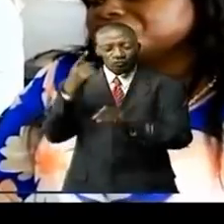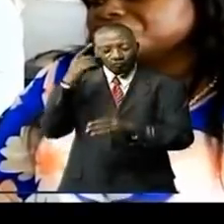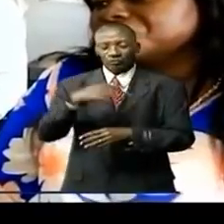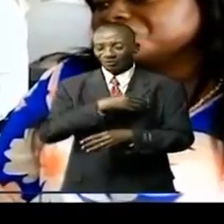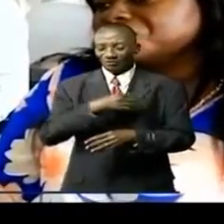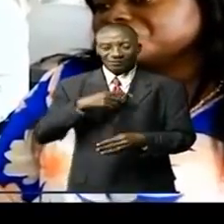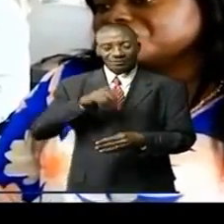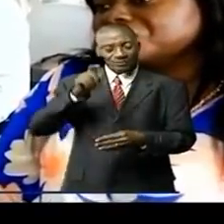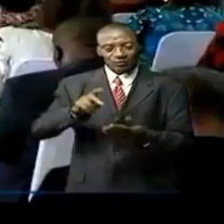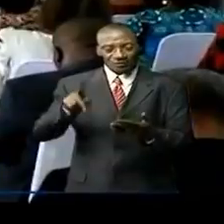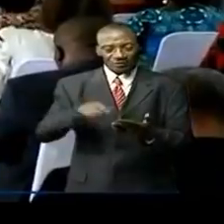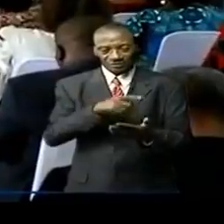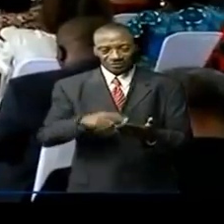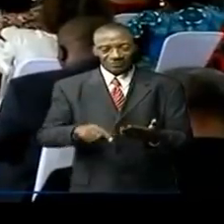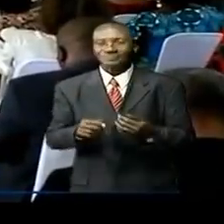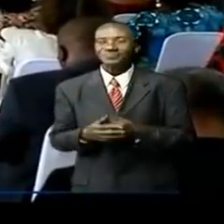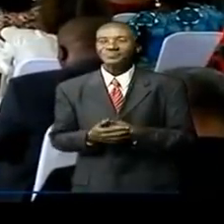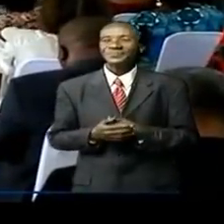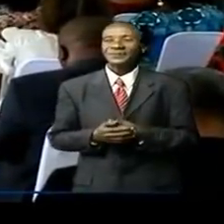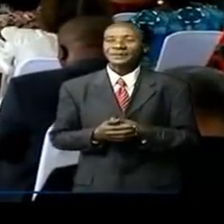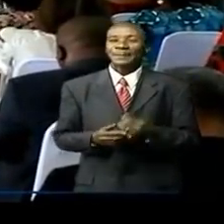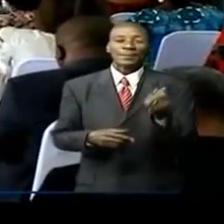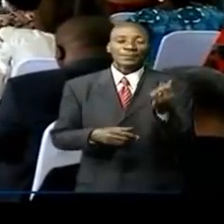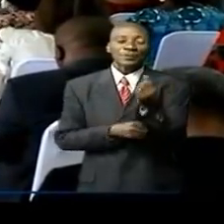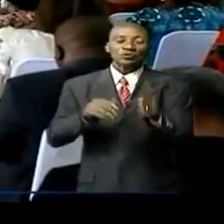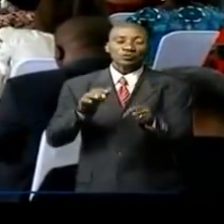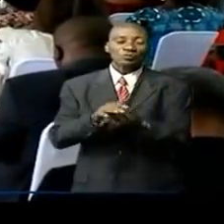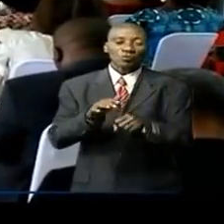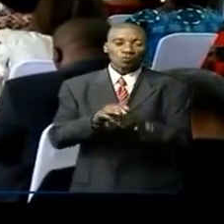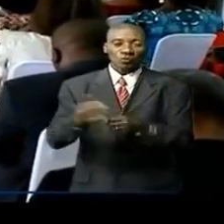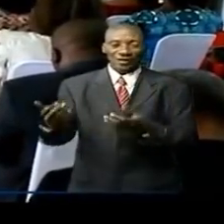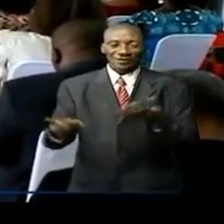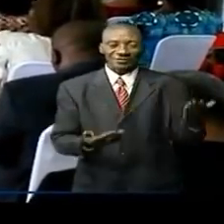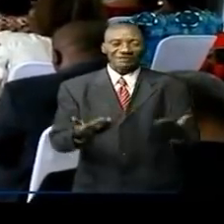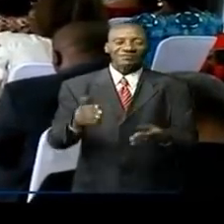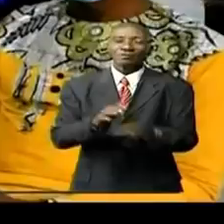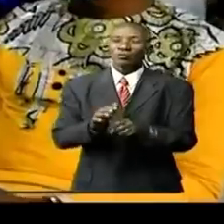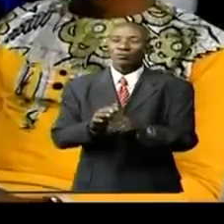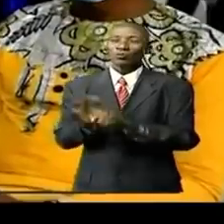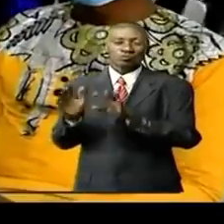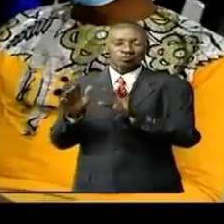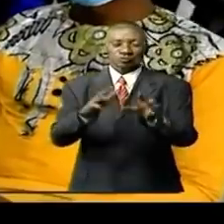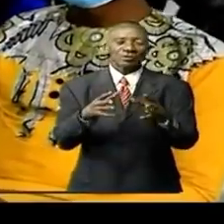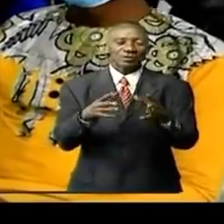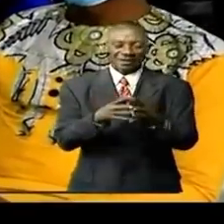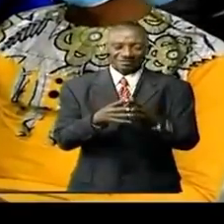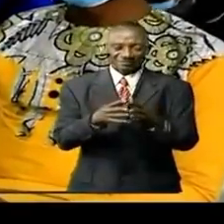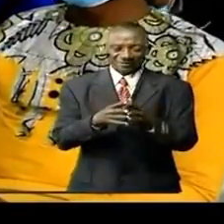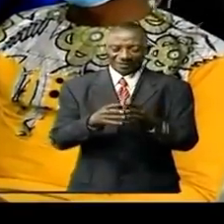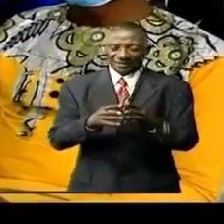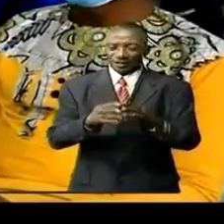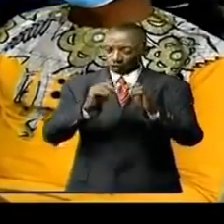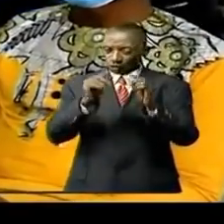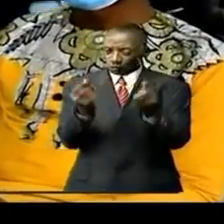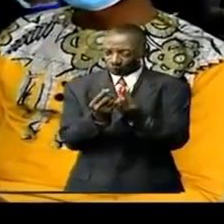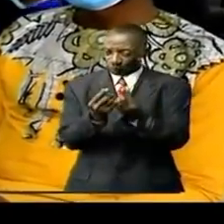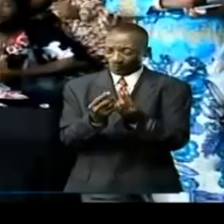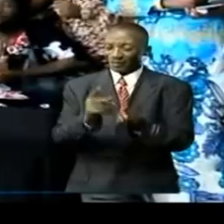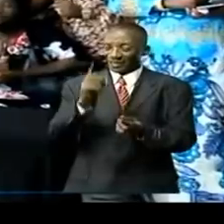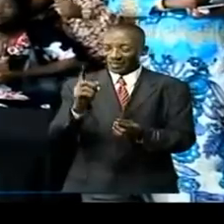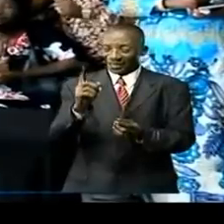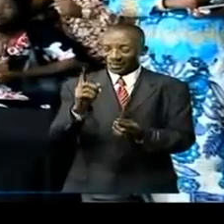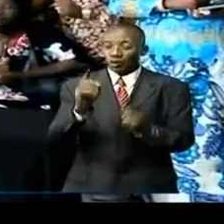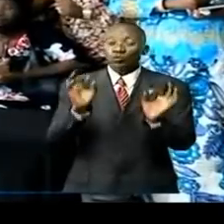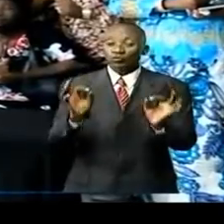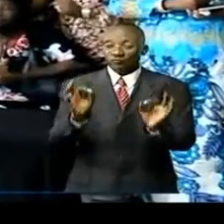la presse et plusieurs invités de marque, le réseau Ekoki Inatosha vient de voir le jour. Cela est la résultante